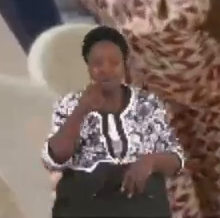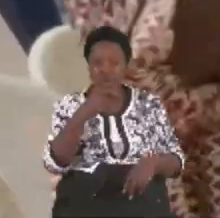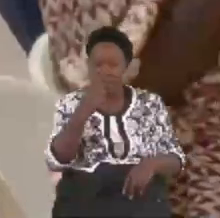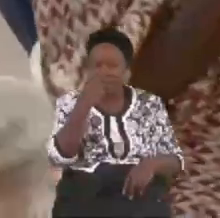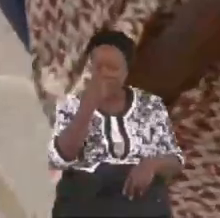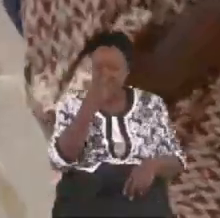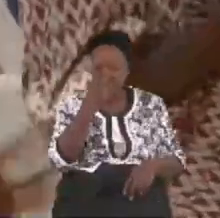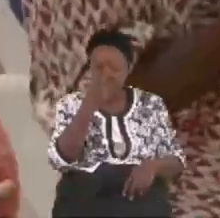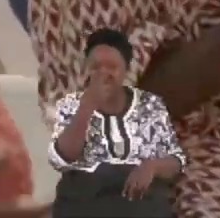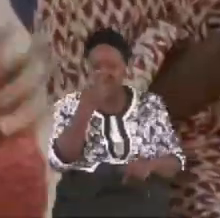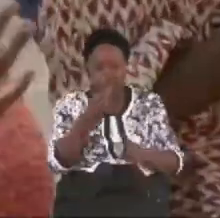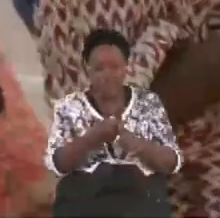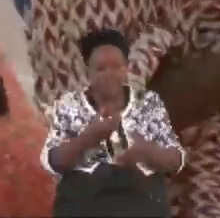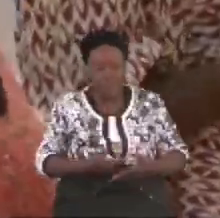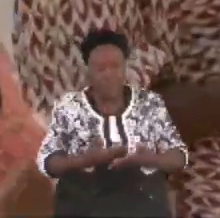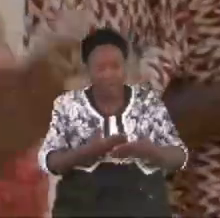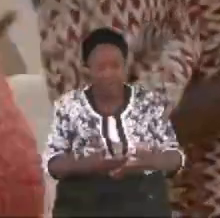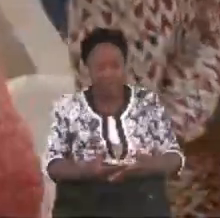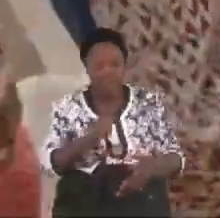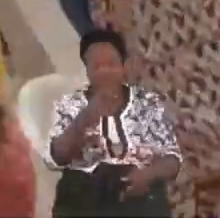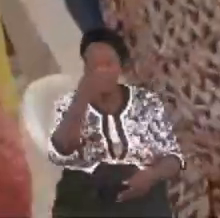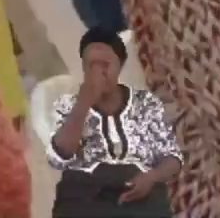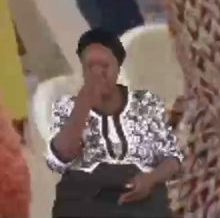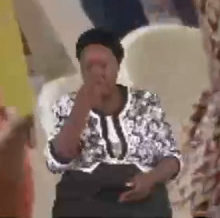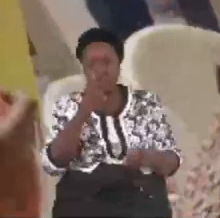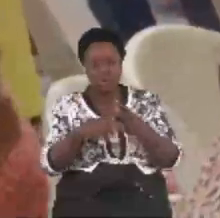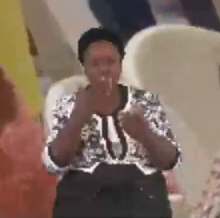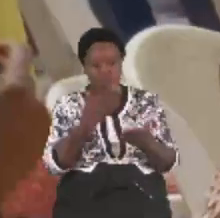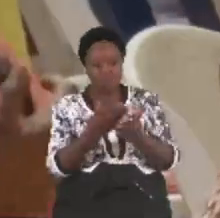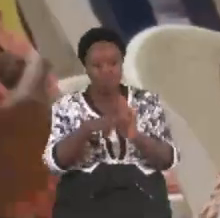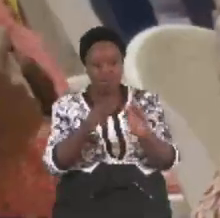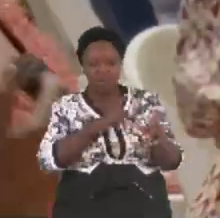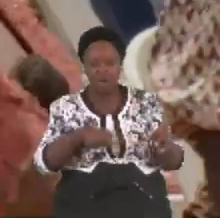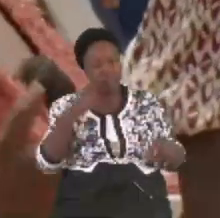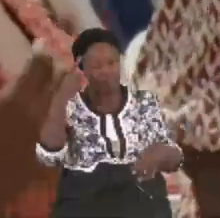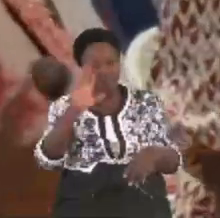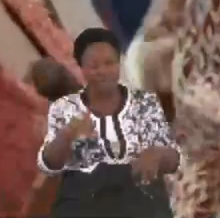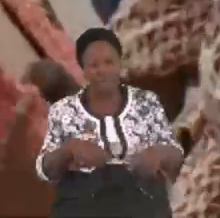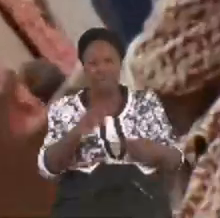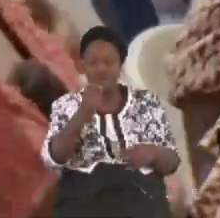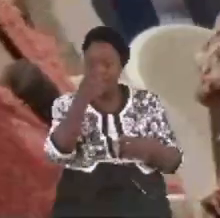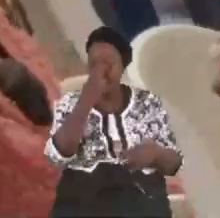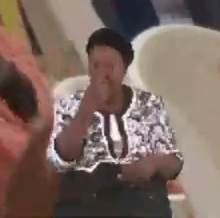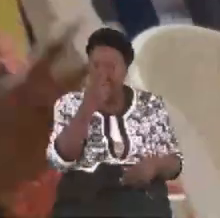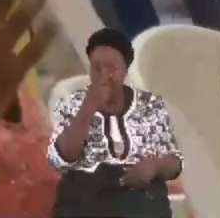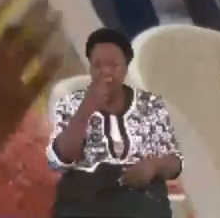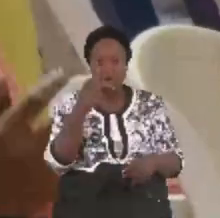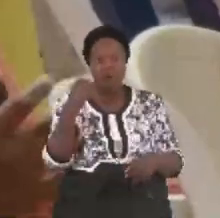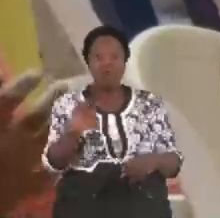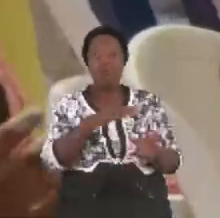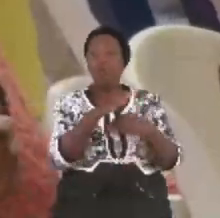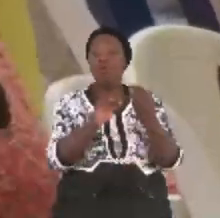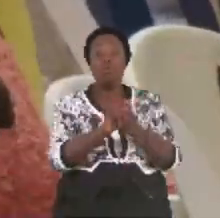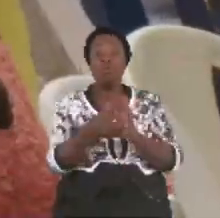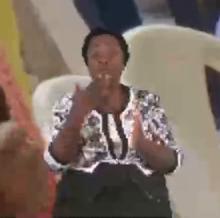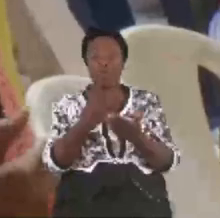Tu es aveugle à la provision, aveugle à ce que Dieu a prévu te